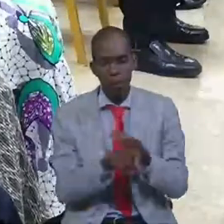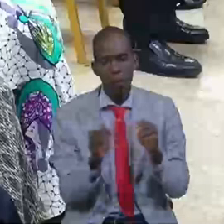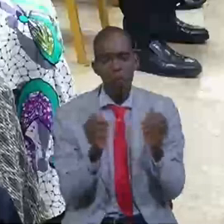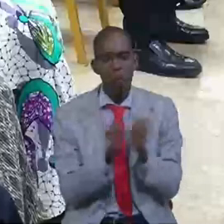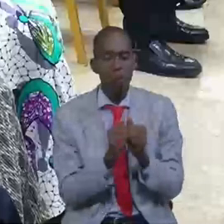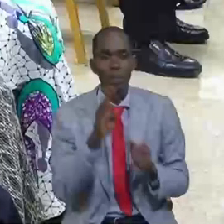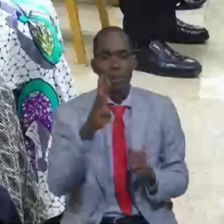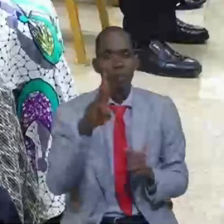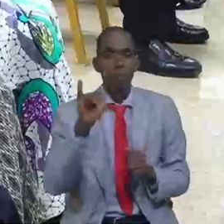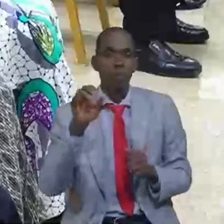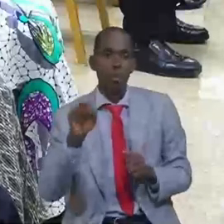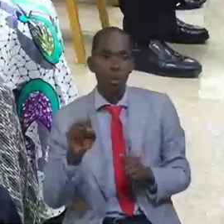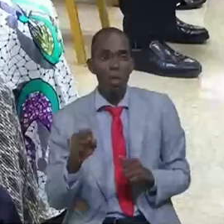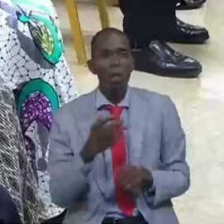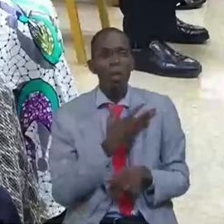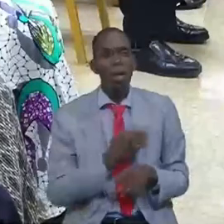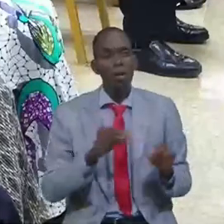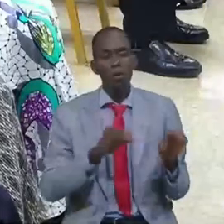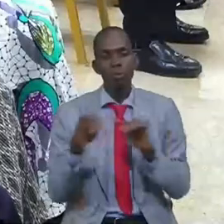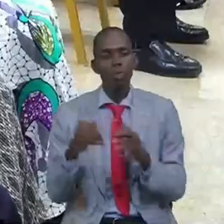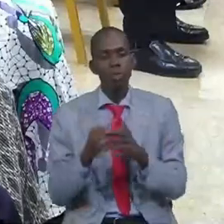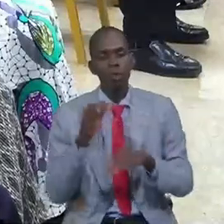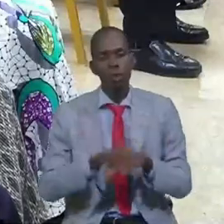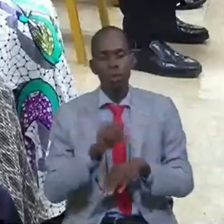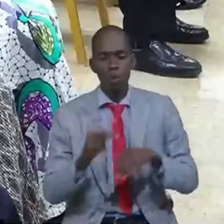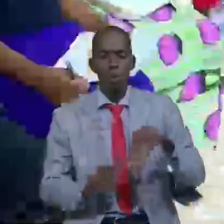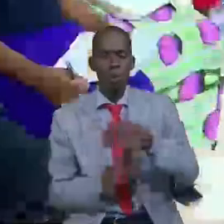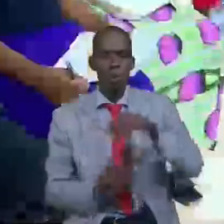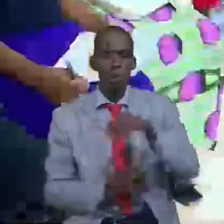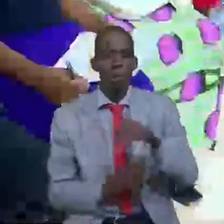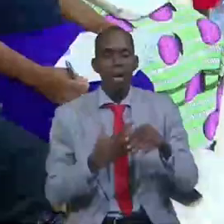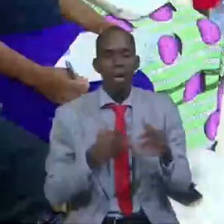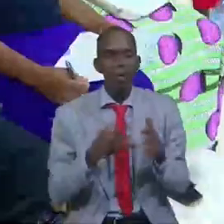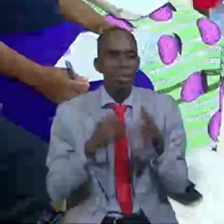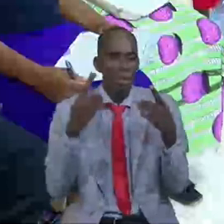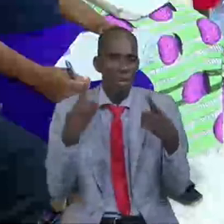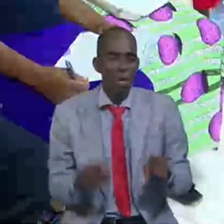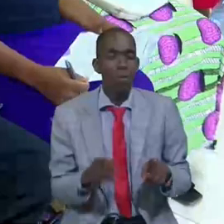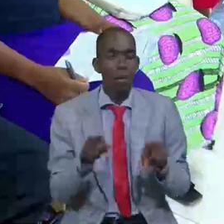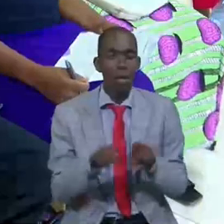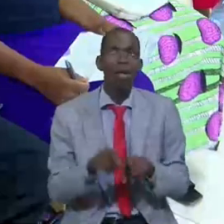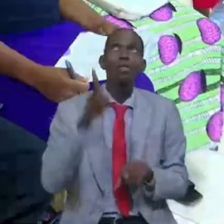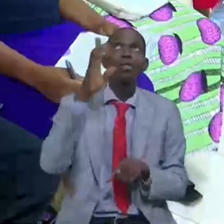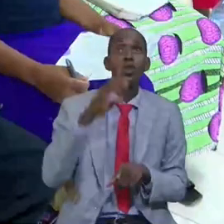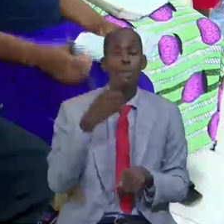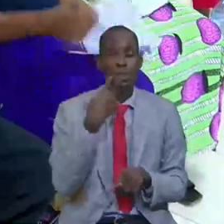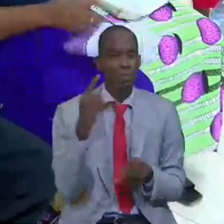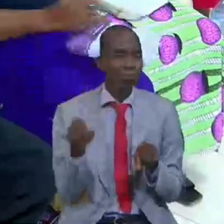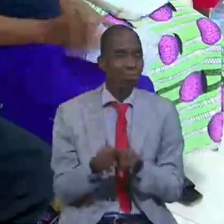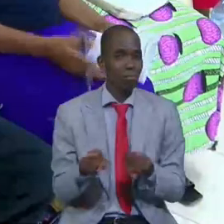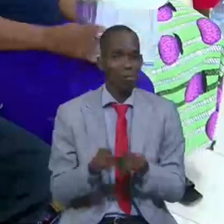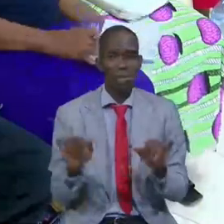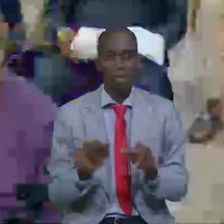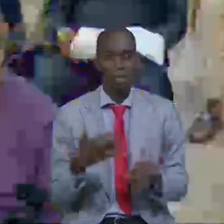Et quiconque avait été mordu, comme Dieu avait dit, en réalité Dieu l'avait dit, ça s'est